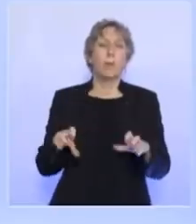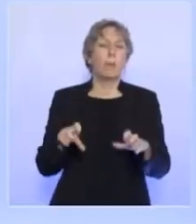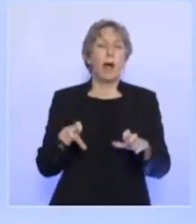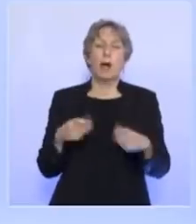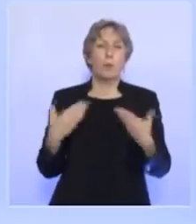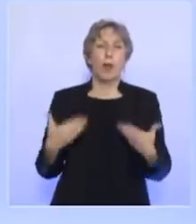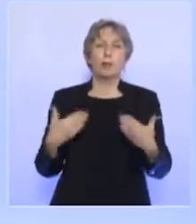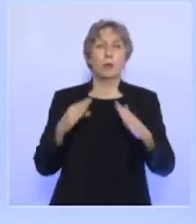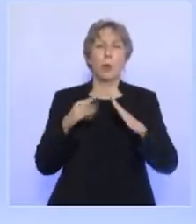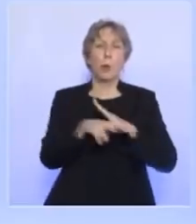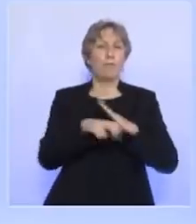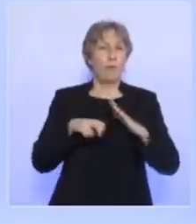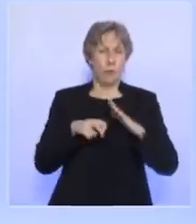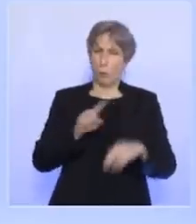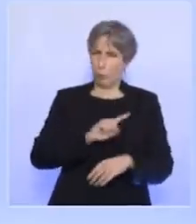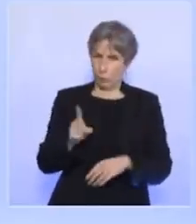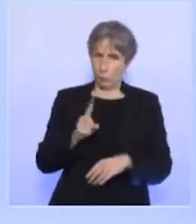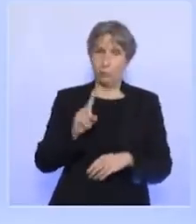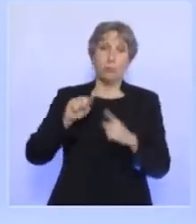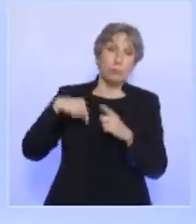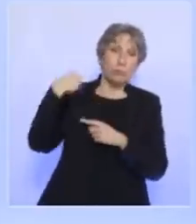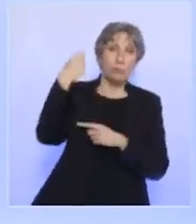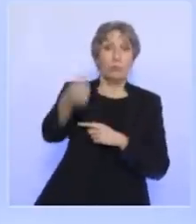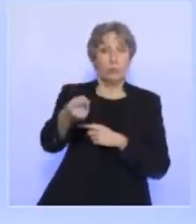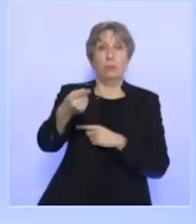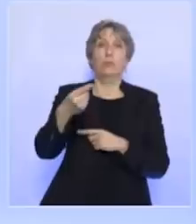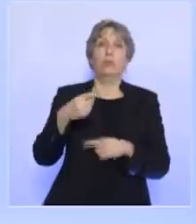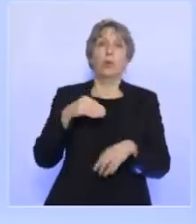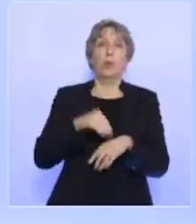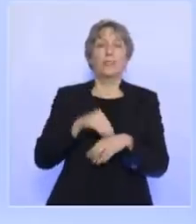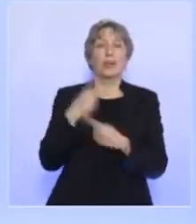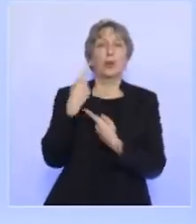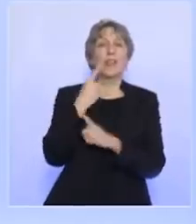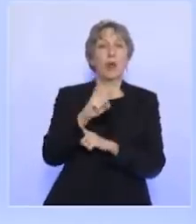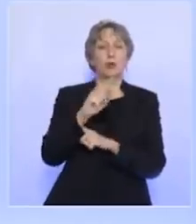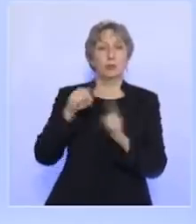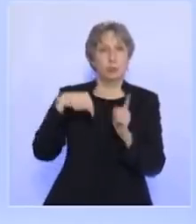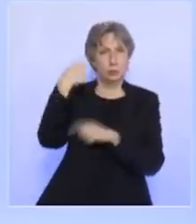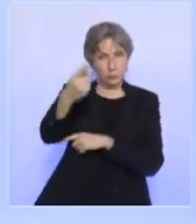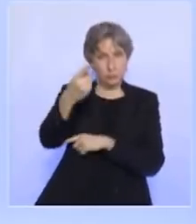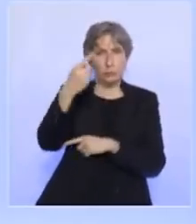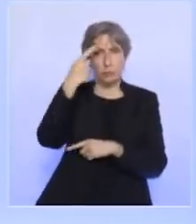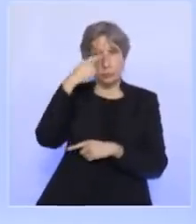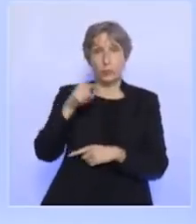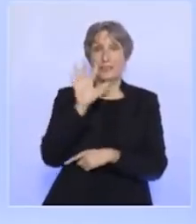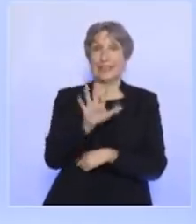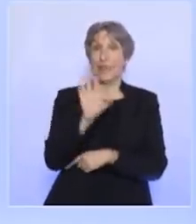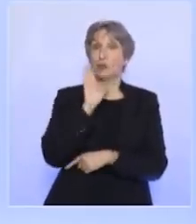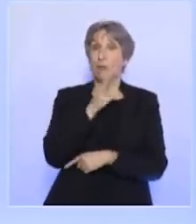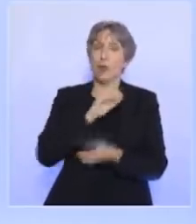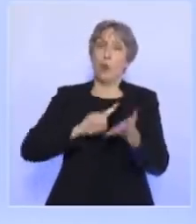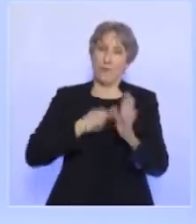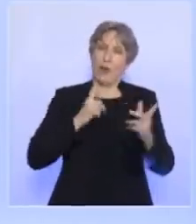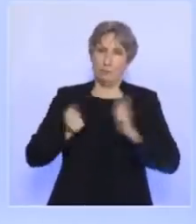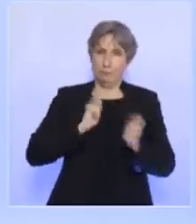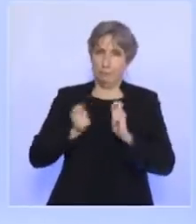couvre-feu. Nous referons le point à l'occasion d'un prochain Conseil de défense convoqué le 5 janvier